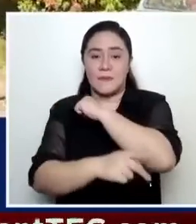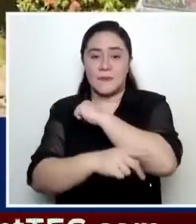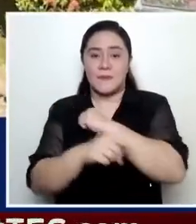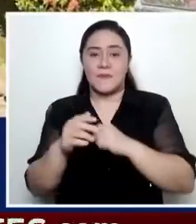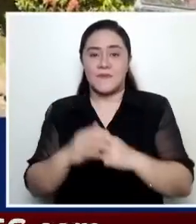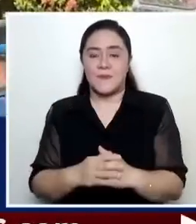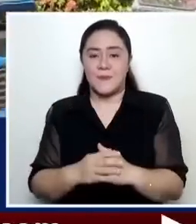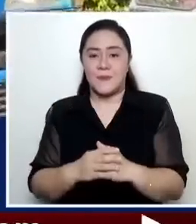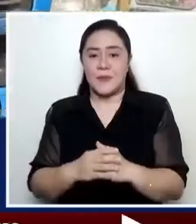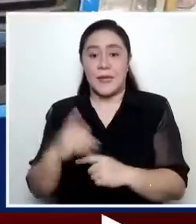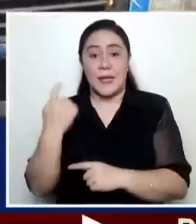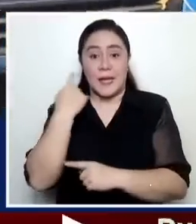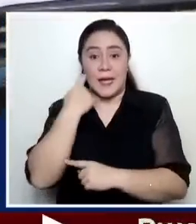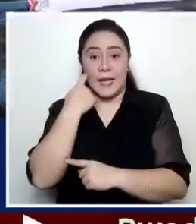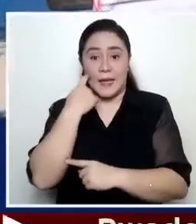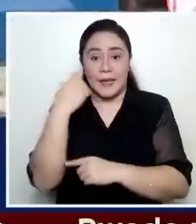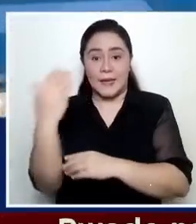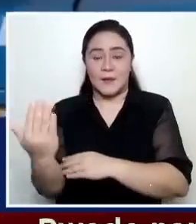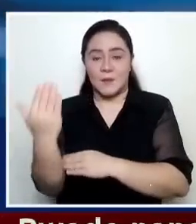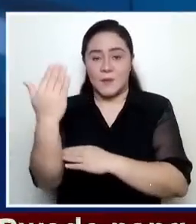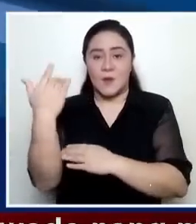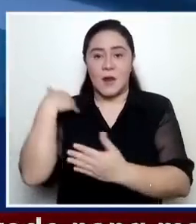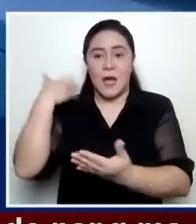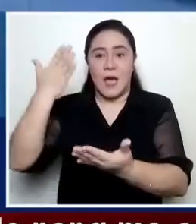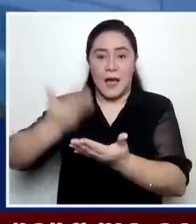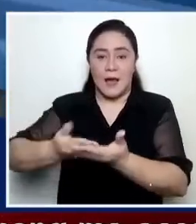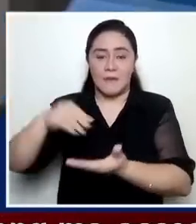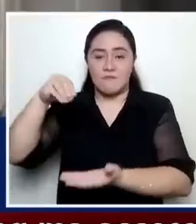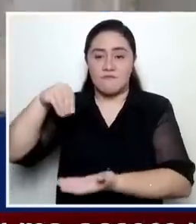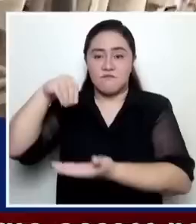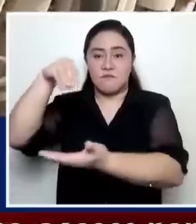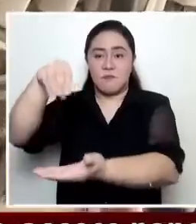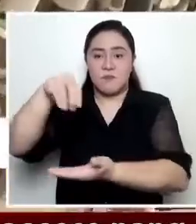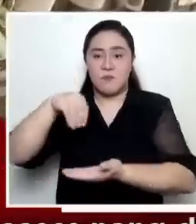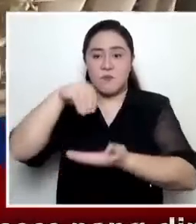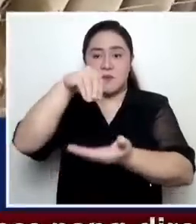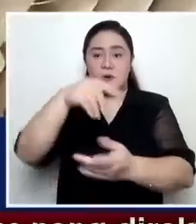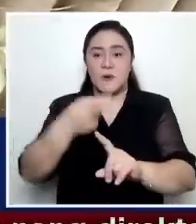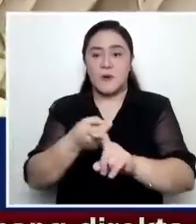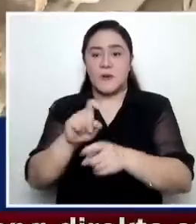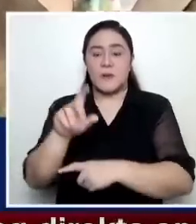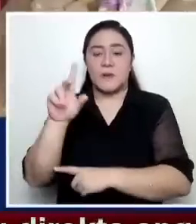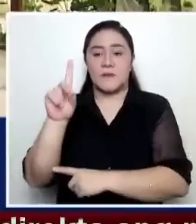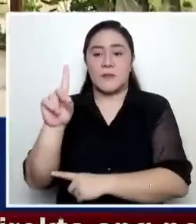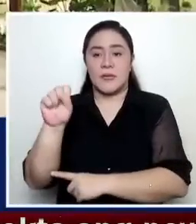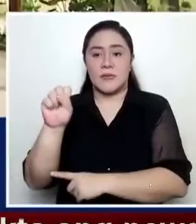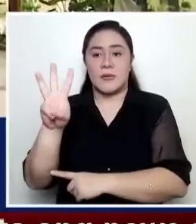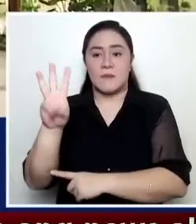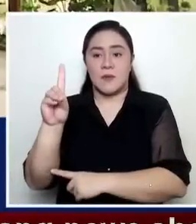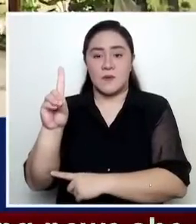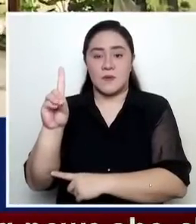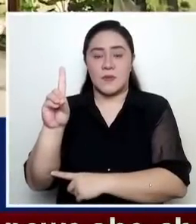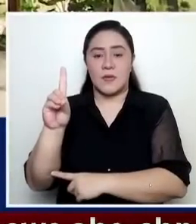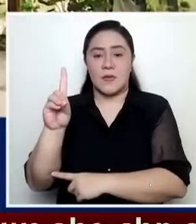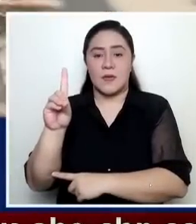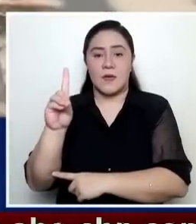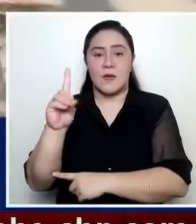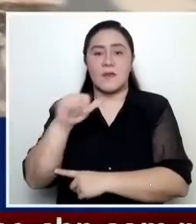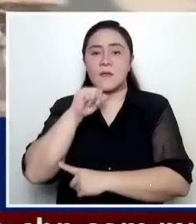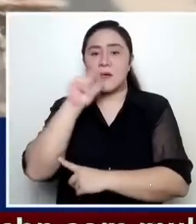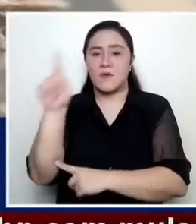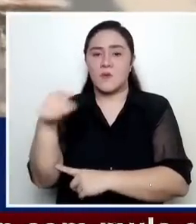Dumating kanina ang mga truck na naghatid ng relief goods ng DSWD. Pero higit sa relief goods ang kailangan ng mga tao rito.